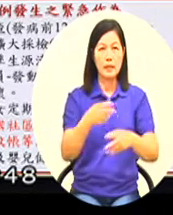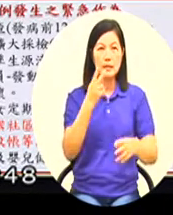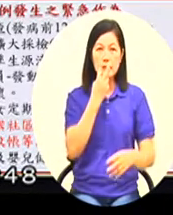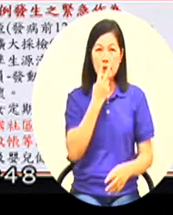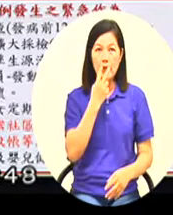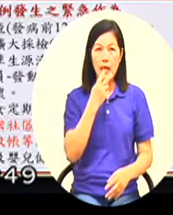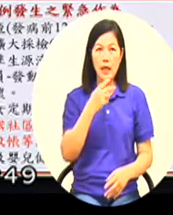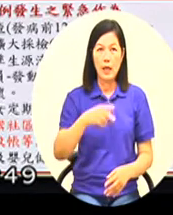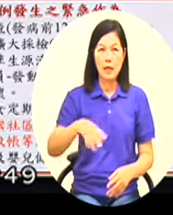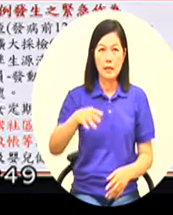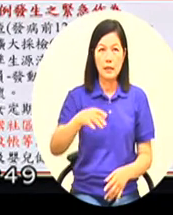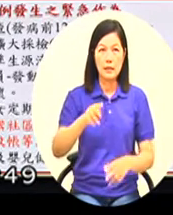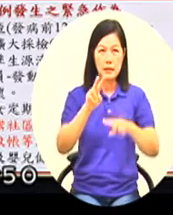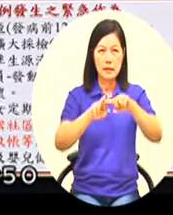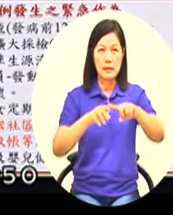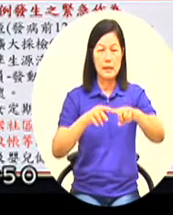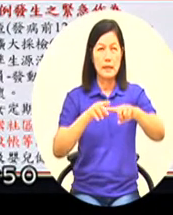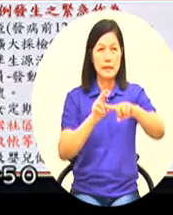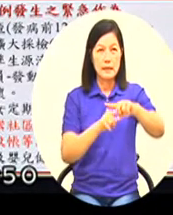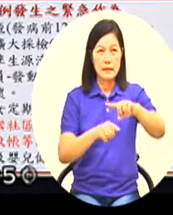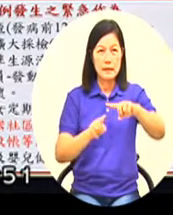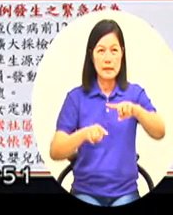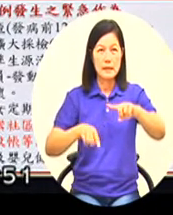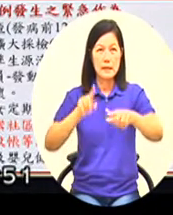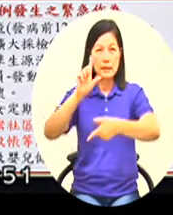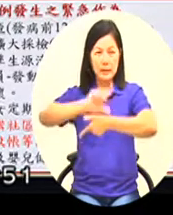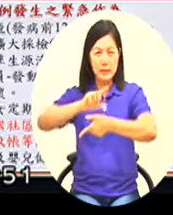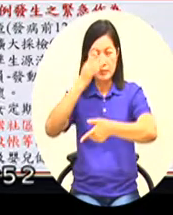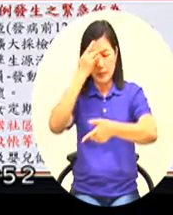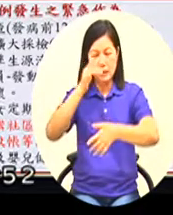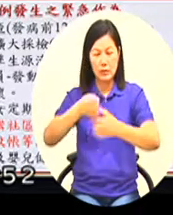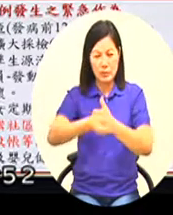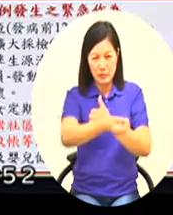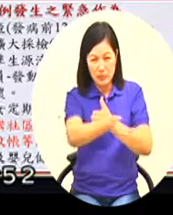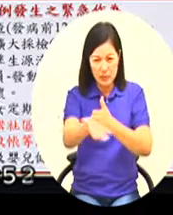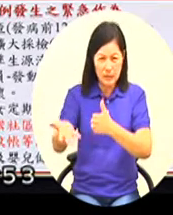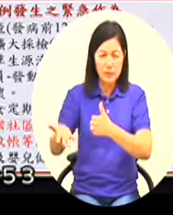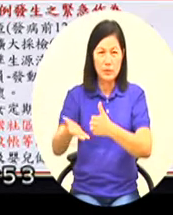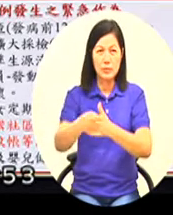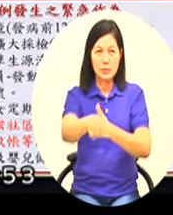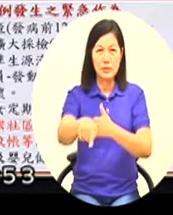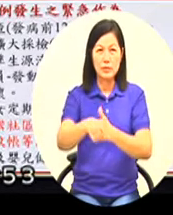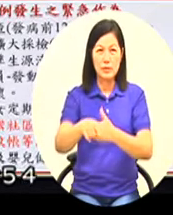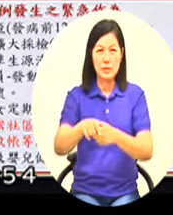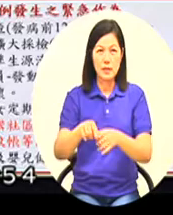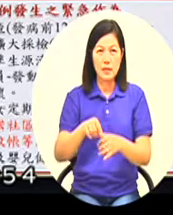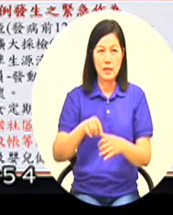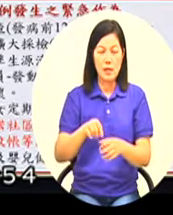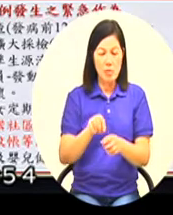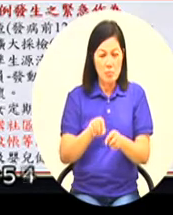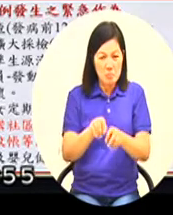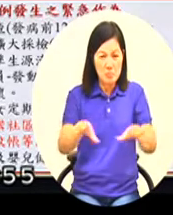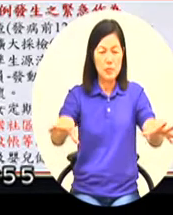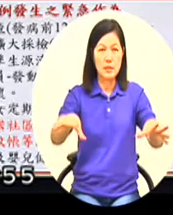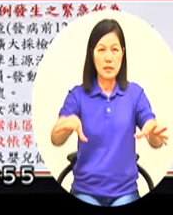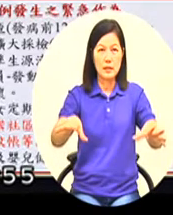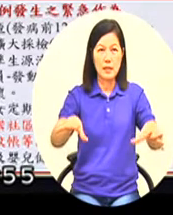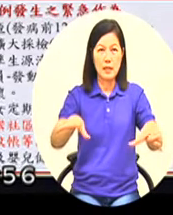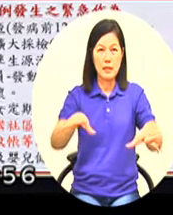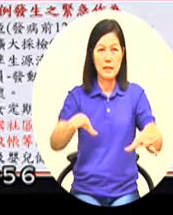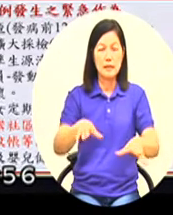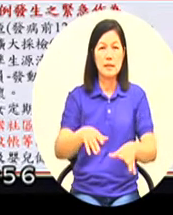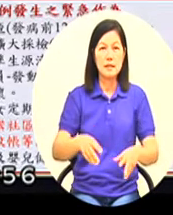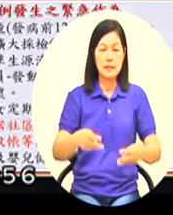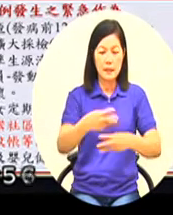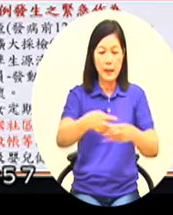一个容易发生的一个流行的地区。那除了说资卡本身它传染病媒蚊是我们的斑蚊，包括埃及